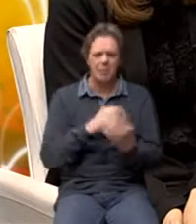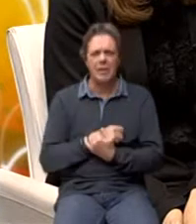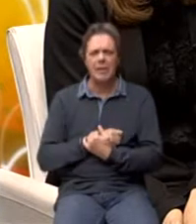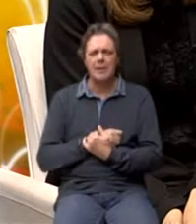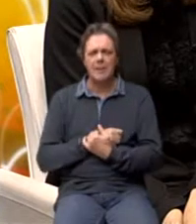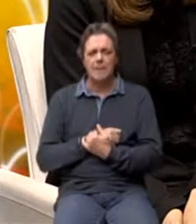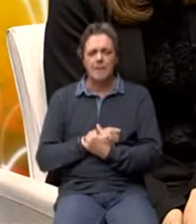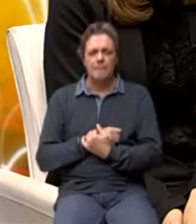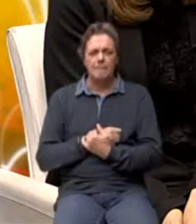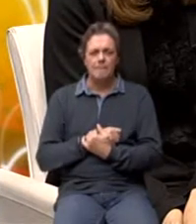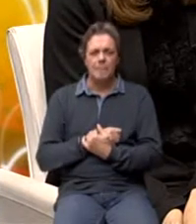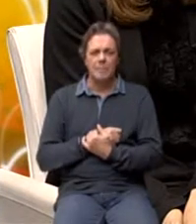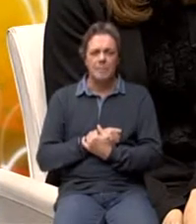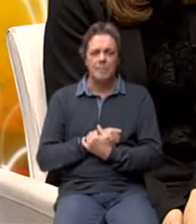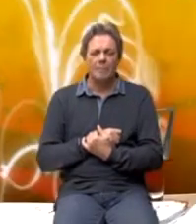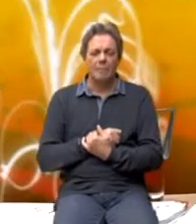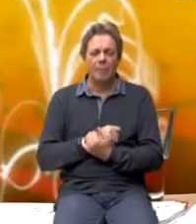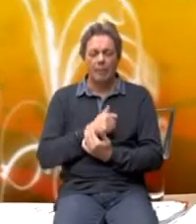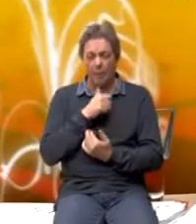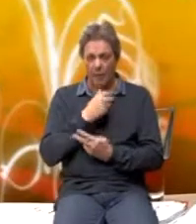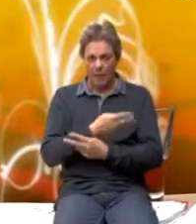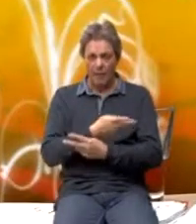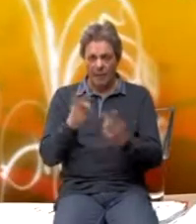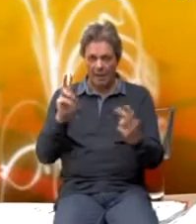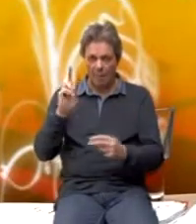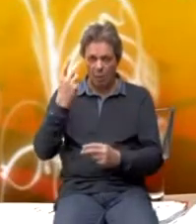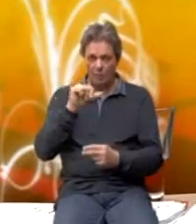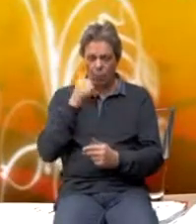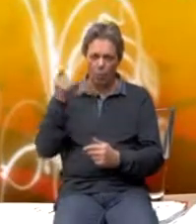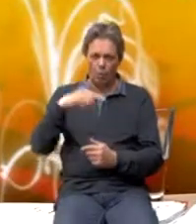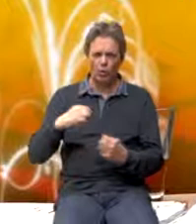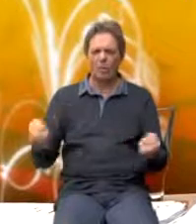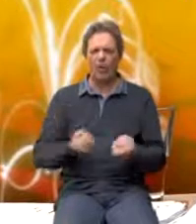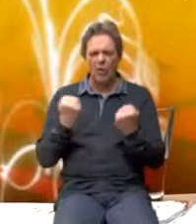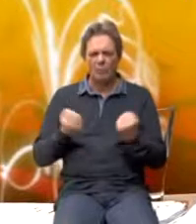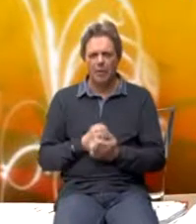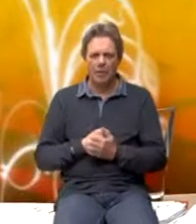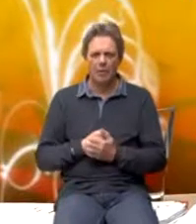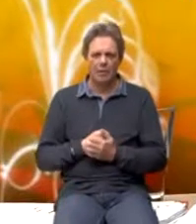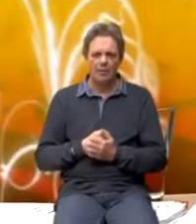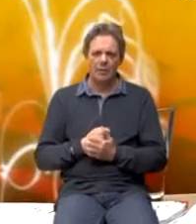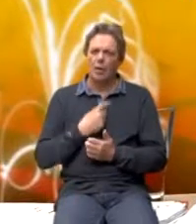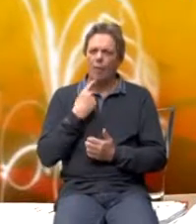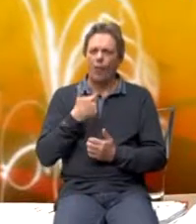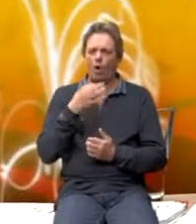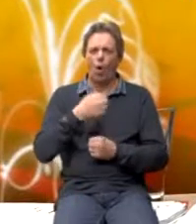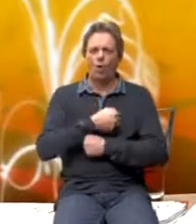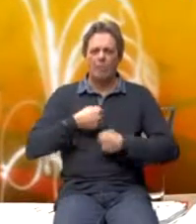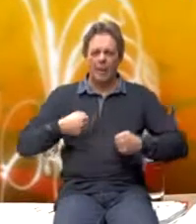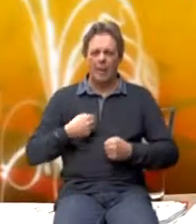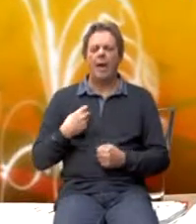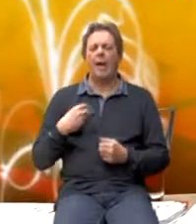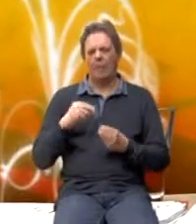imam s vama. I vas pozivam sutra, dođite vježbati i malo govoriti o debljini na Trg